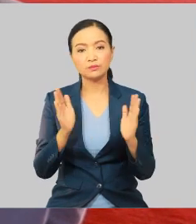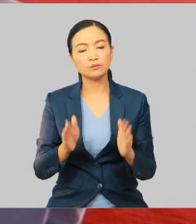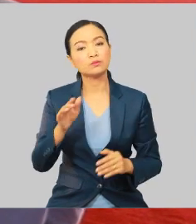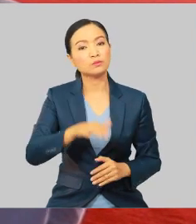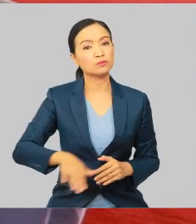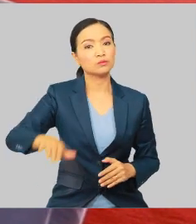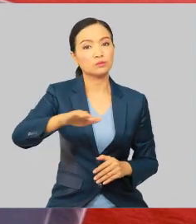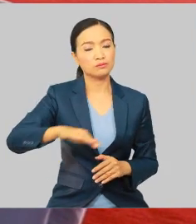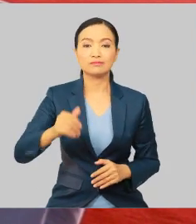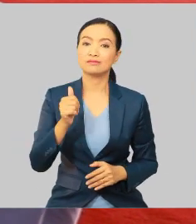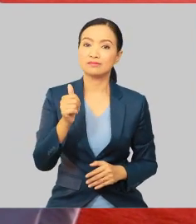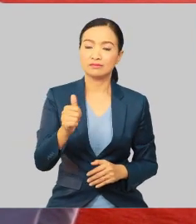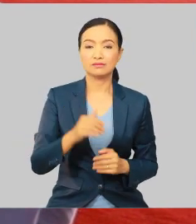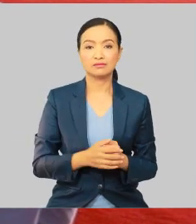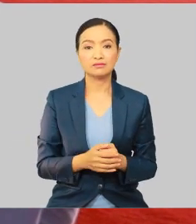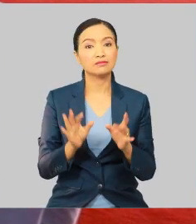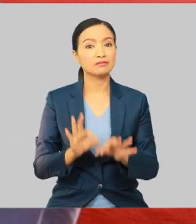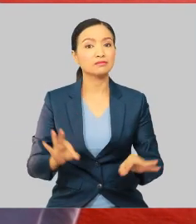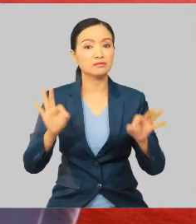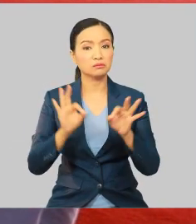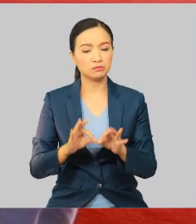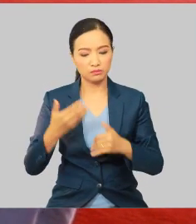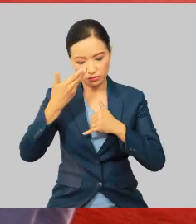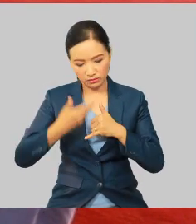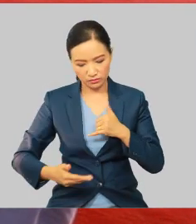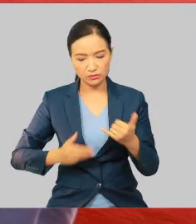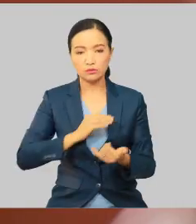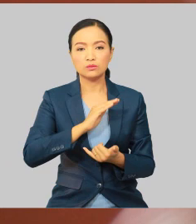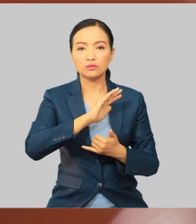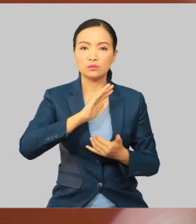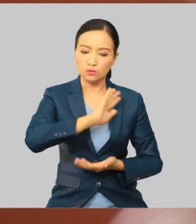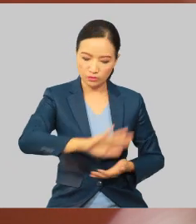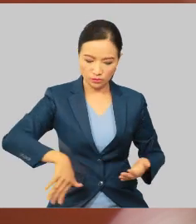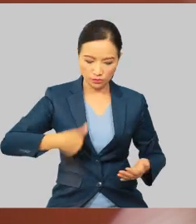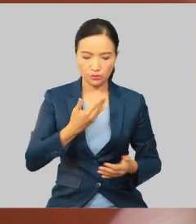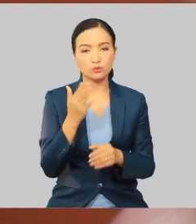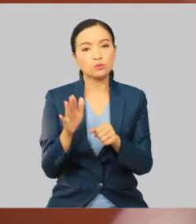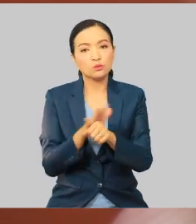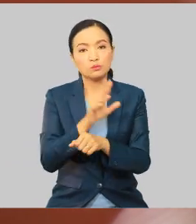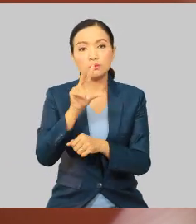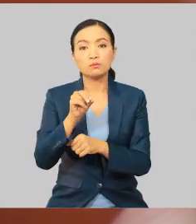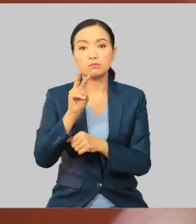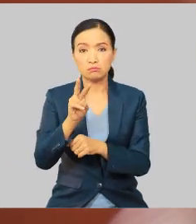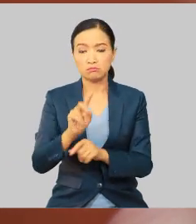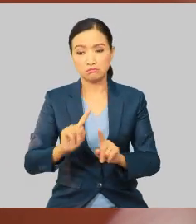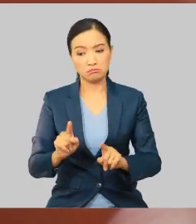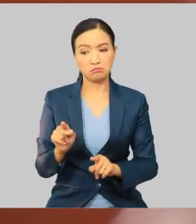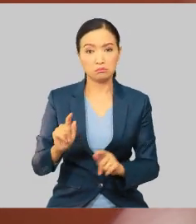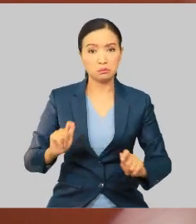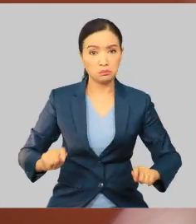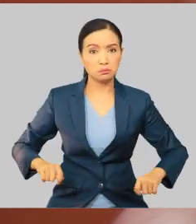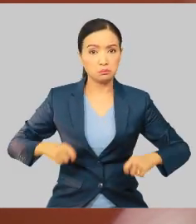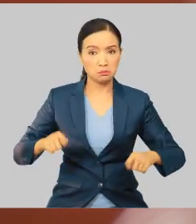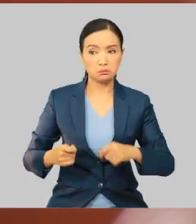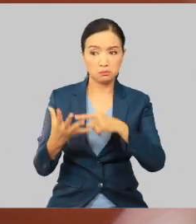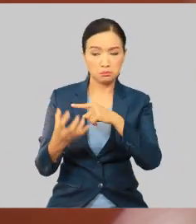คลทั่วไปได้เลยโดยเฉพาะคนที่ครบ32เนี่ยขนาดน้องเขามีร่างกายที่ยังไม่สม